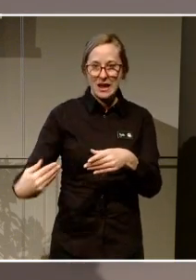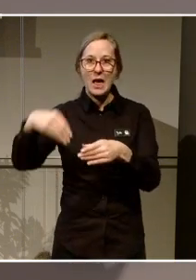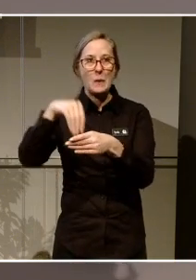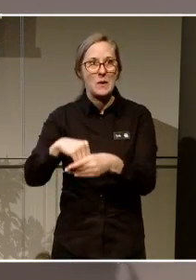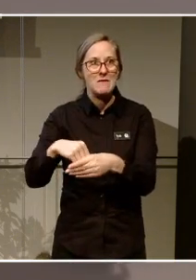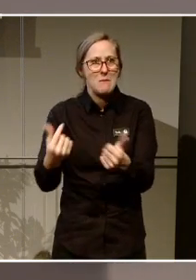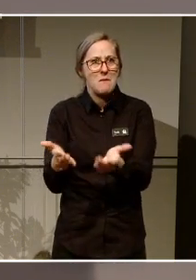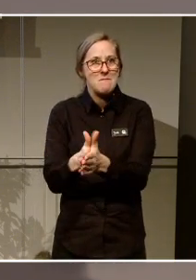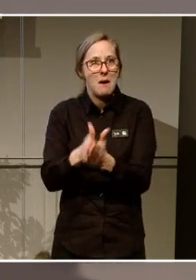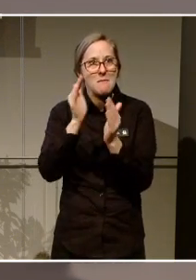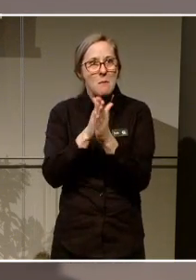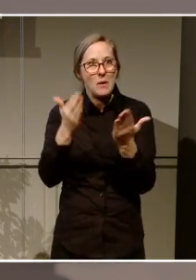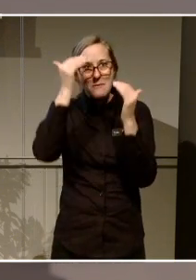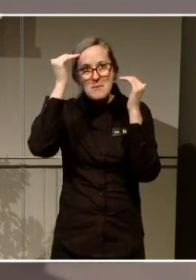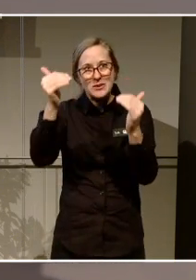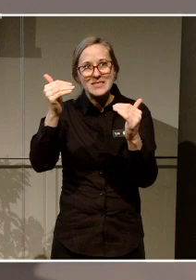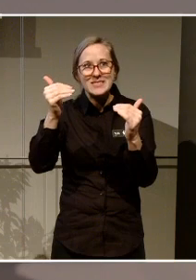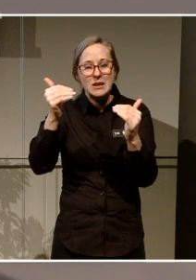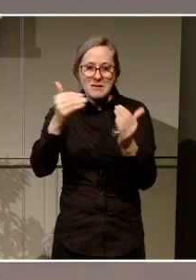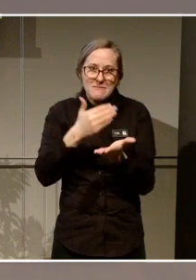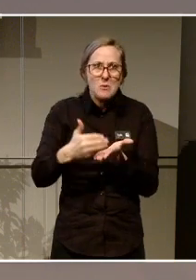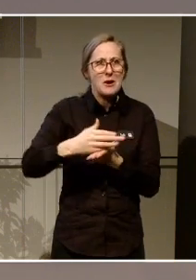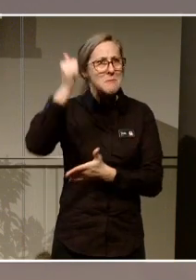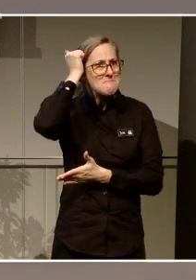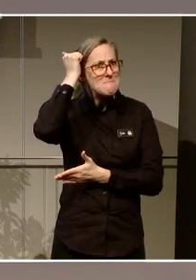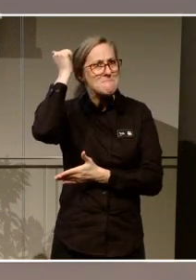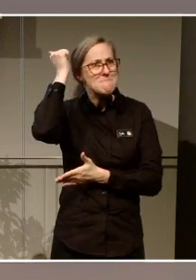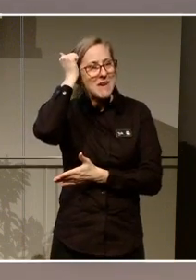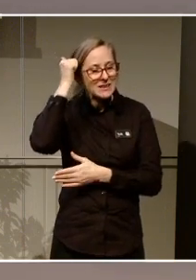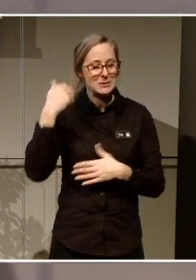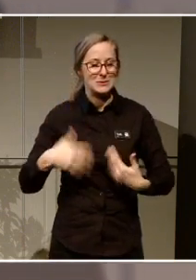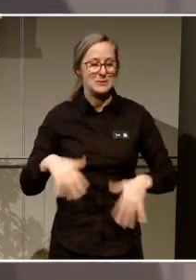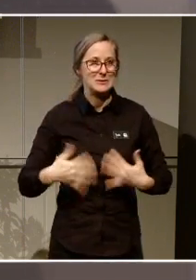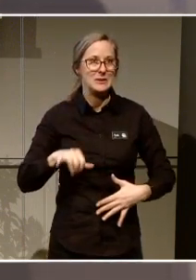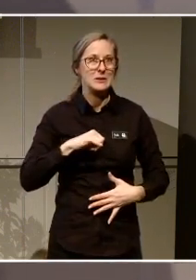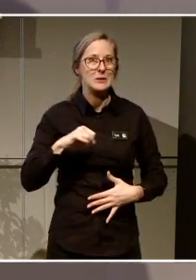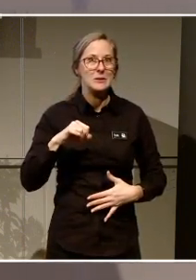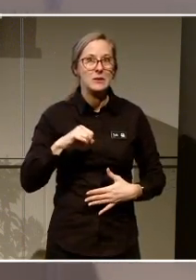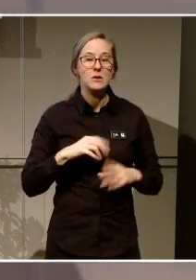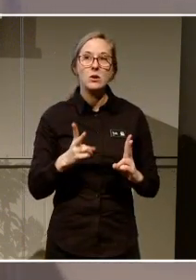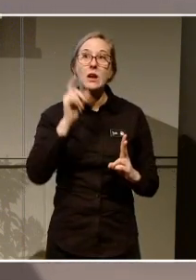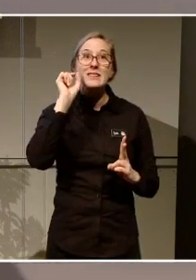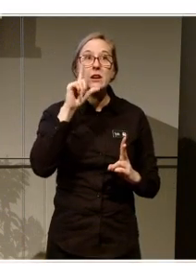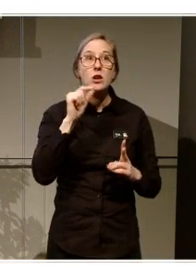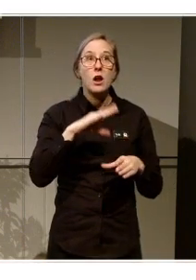kvar. Ett annat exempel som ni säkert har mött är att det idag finns digitala